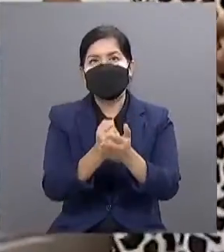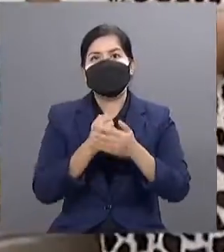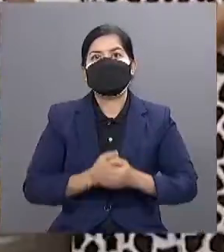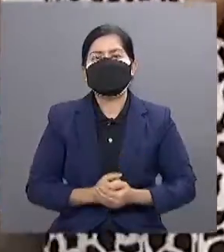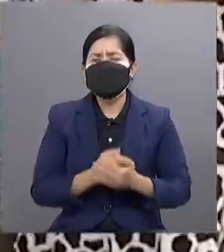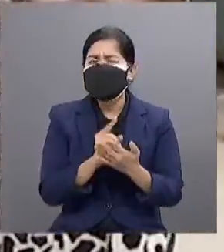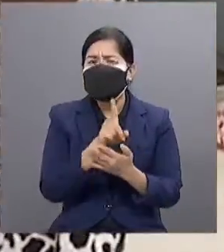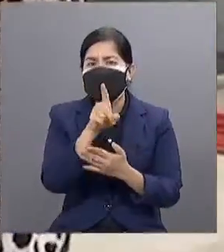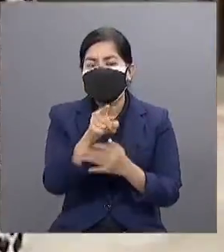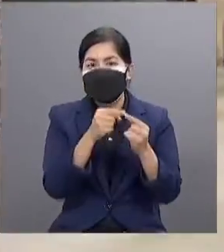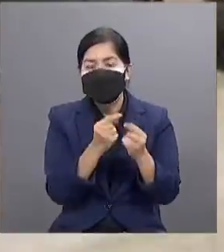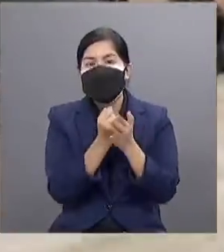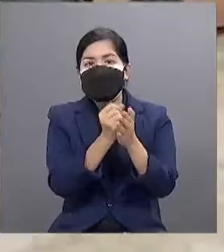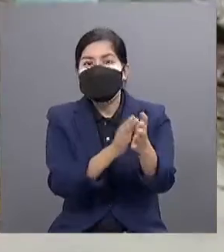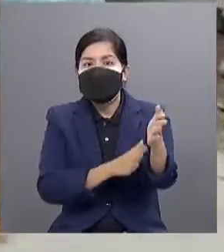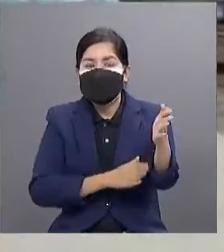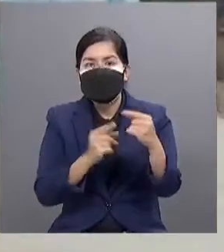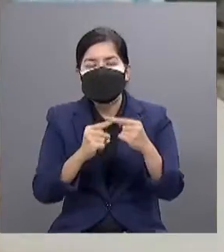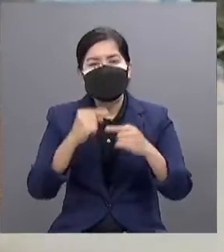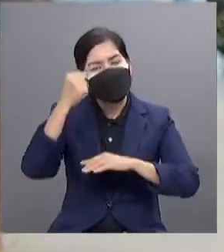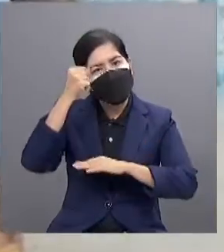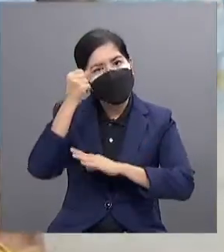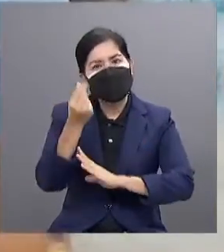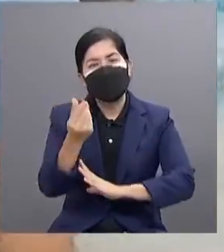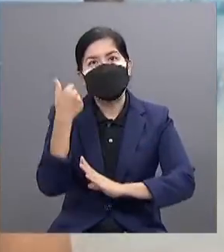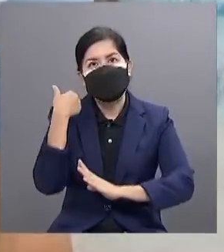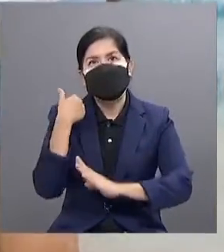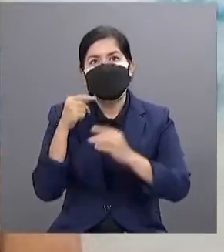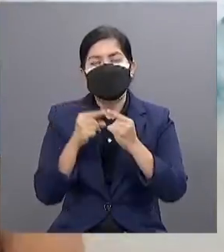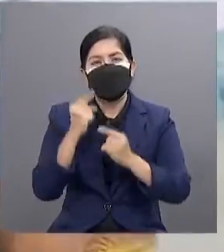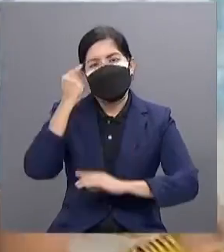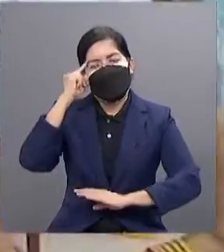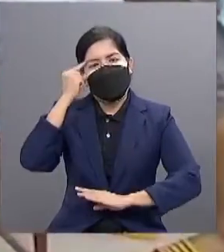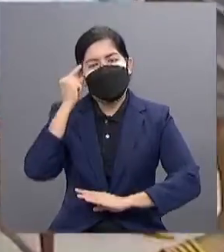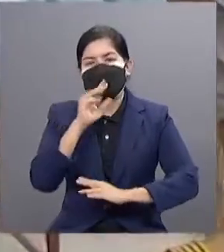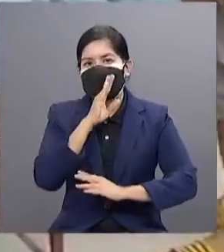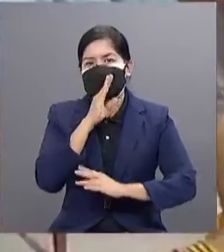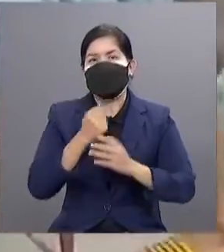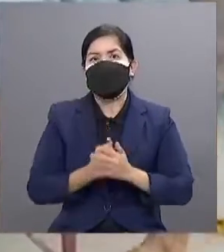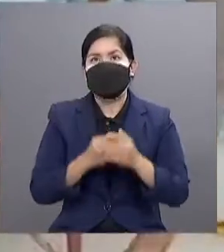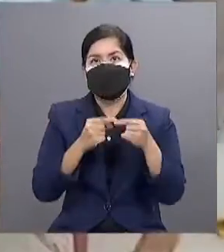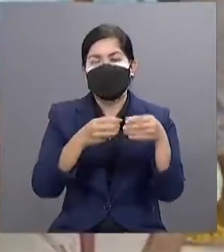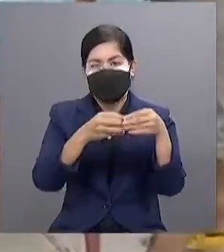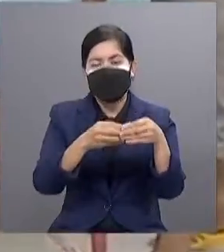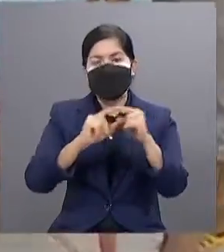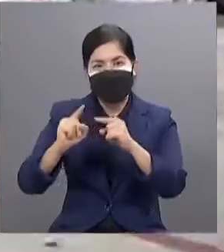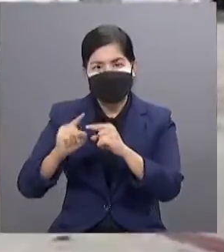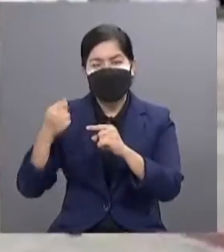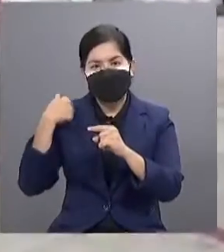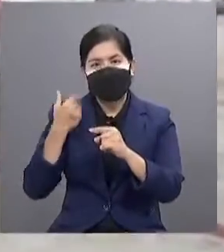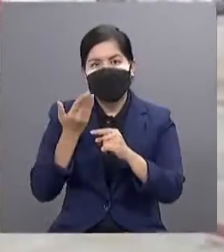อาสาไม่มีคำตอบให้ตราบใดเรื่องมีความต้องการอาสาก็พร้อมที่จะส่งต่อความช่วยเหลือค่ะ